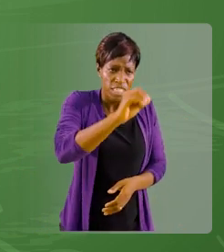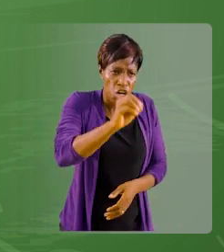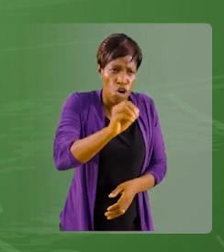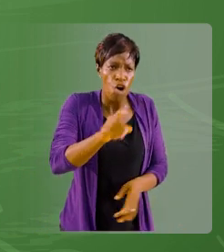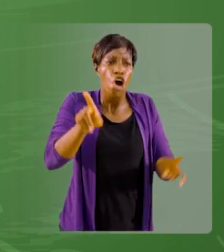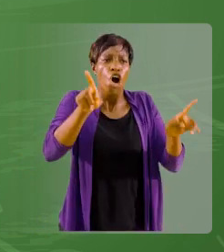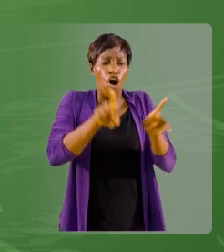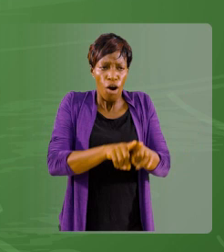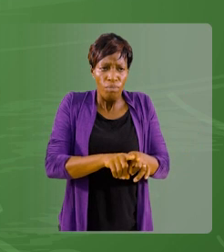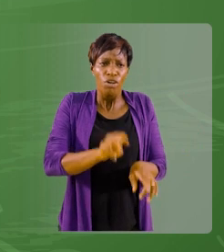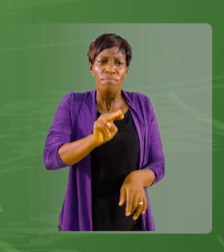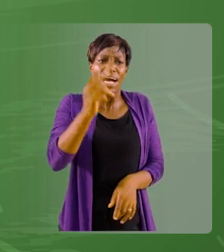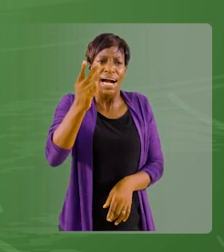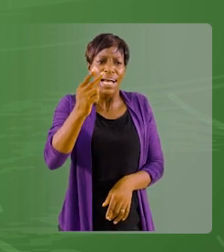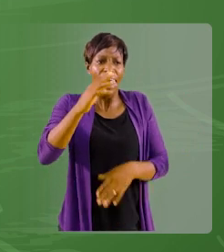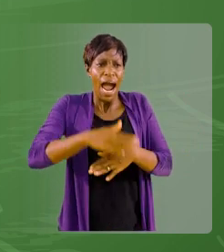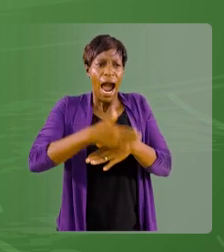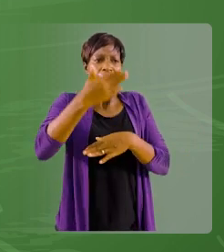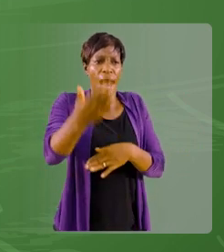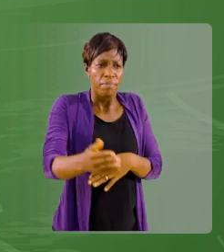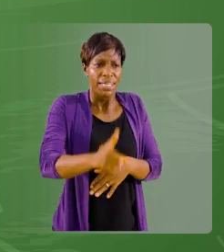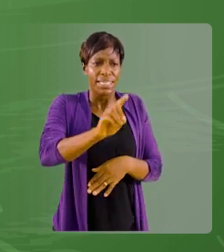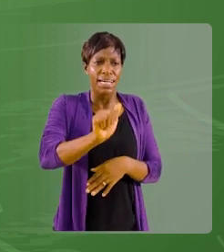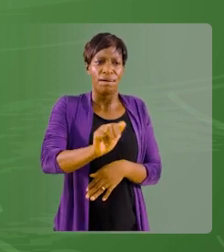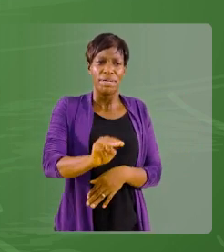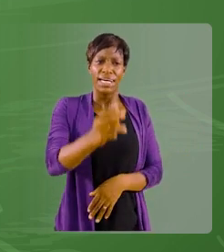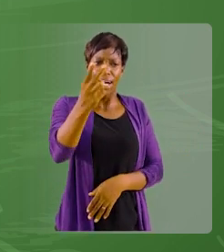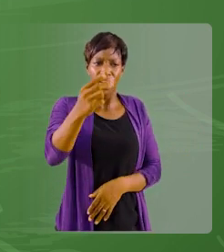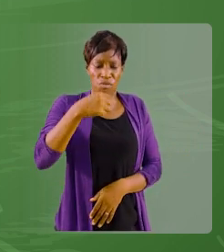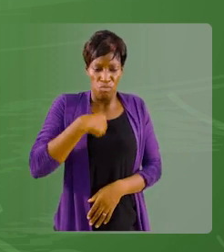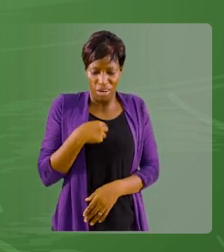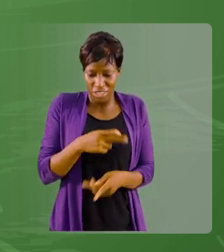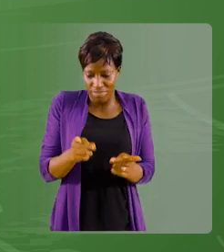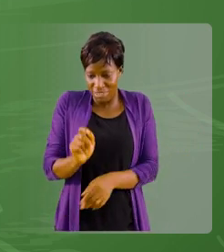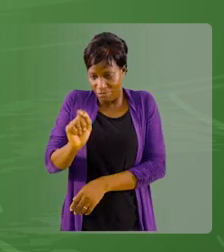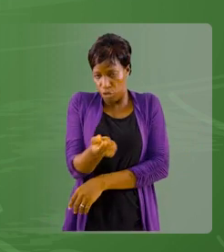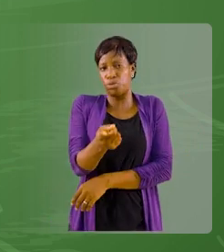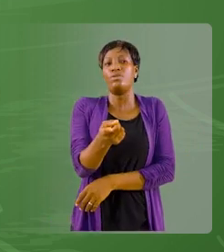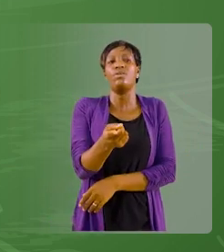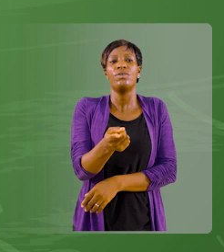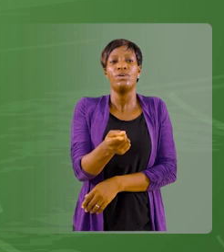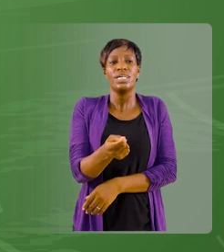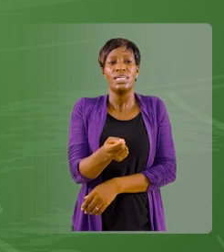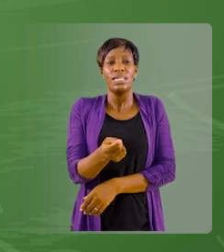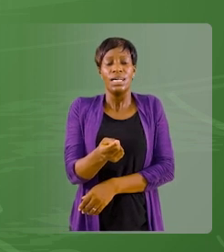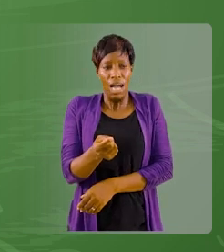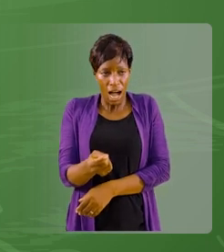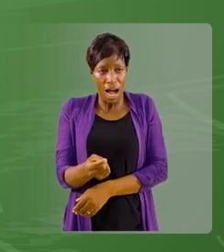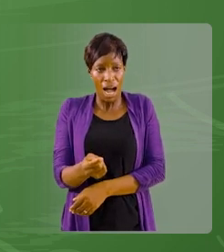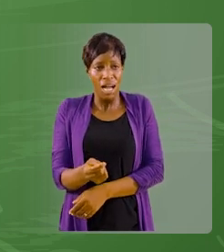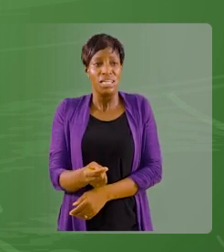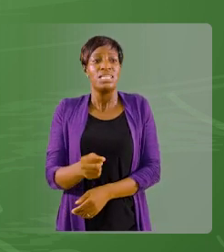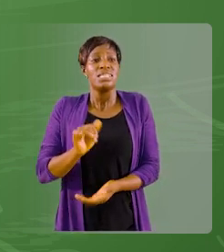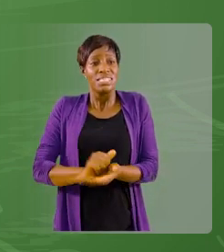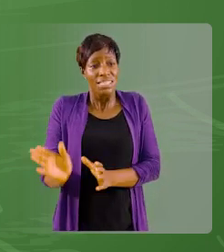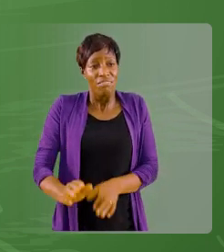après le décamètre carré, nous allons placer une virgule. Donc nous avons 13 mètres carrés qui est égal à